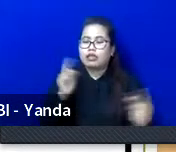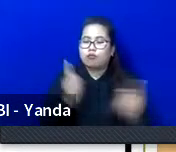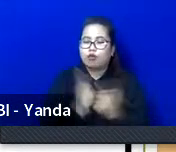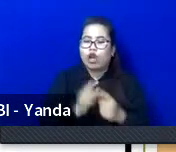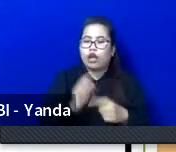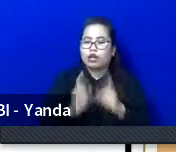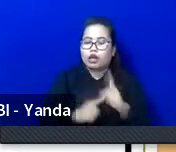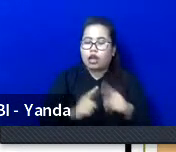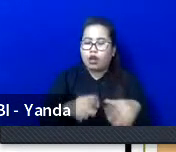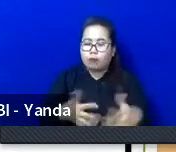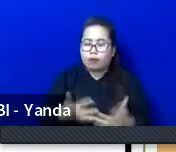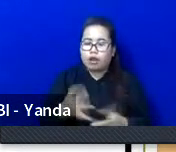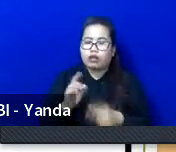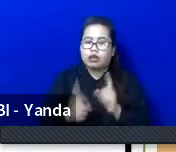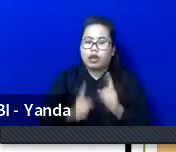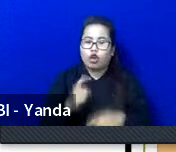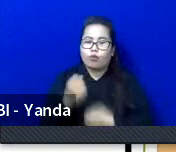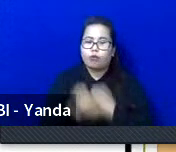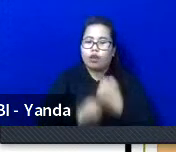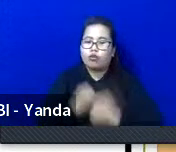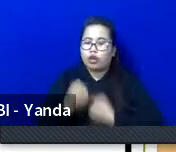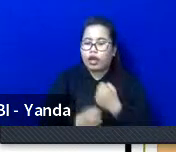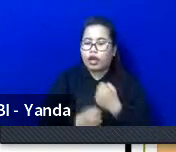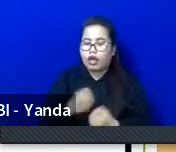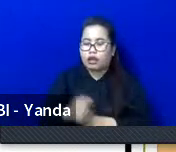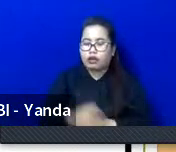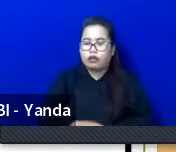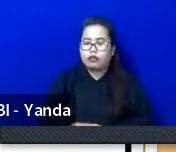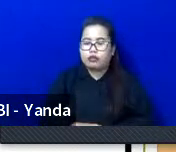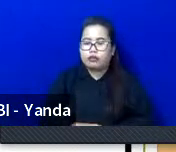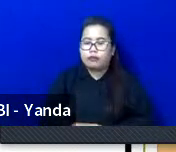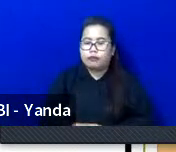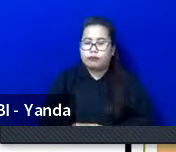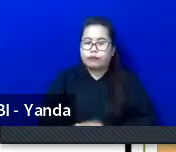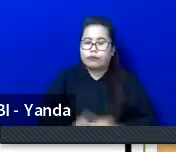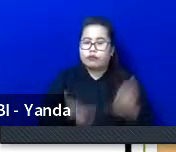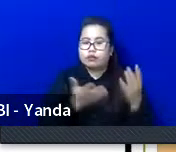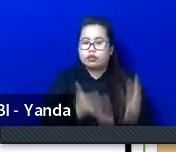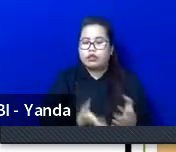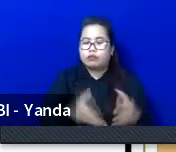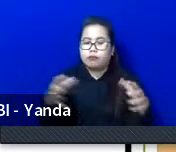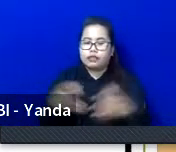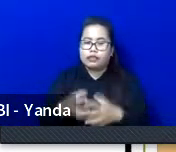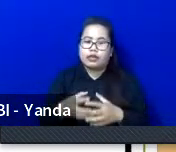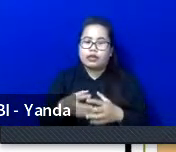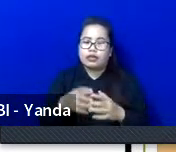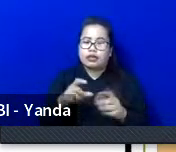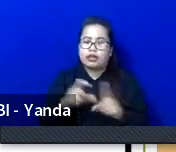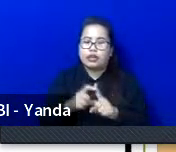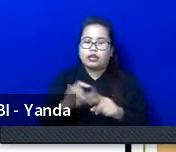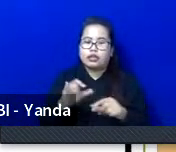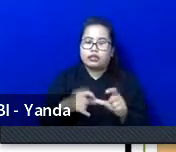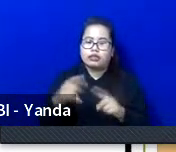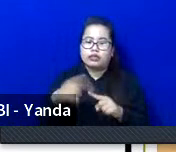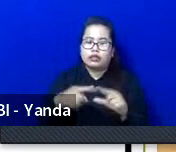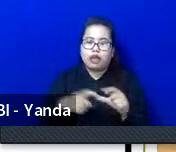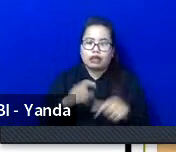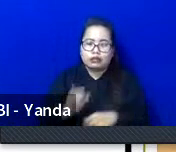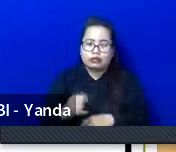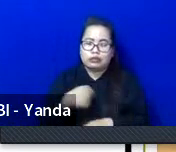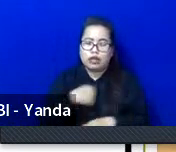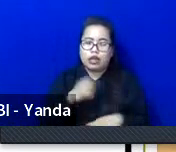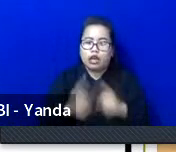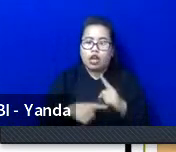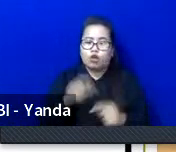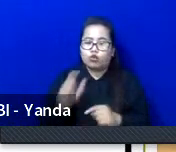saya melakukan, ini bagian dari disertasi saya. Jadi untuk bisa pulih